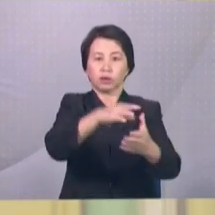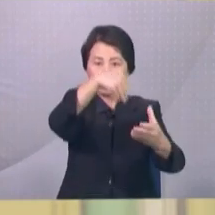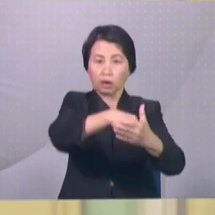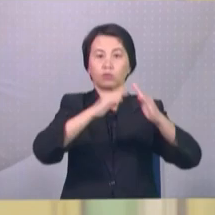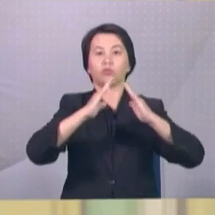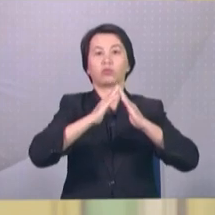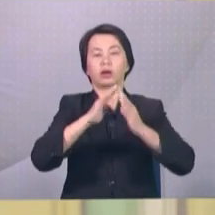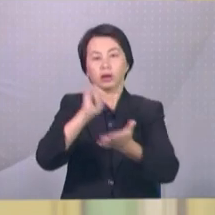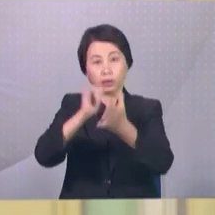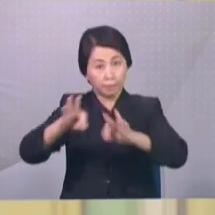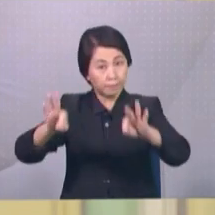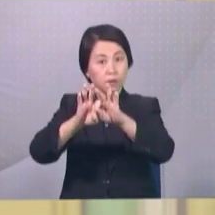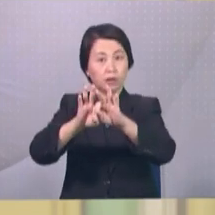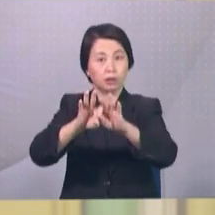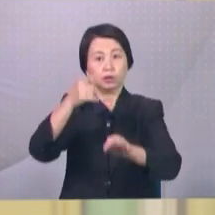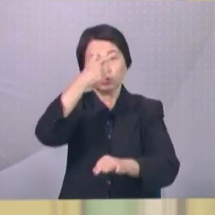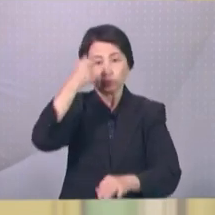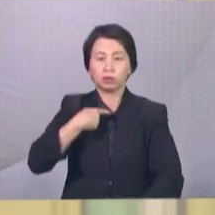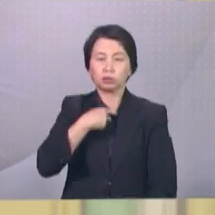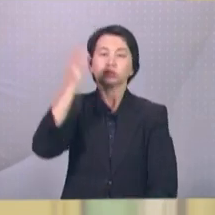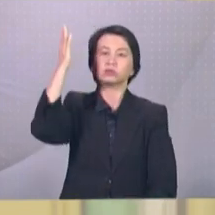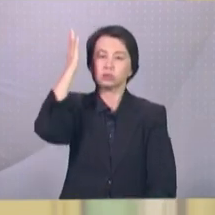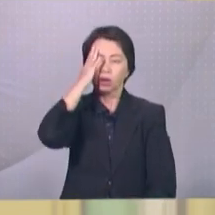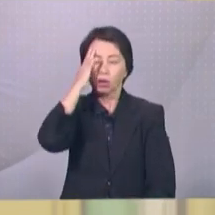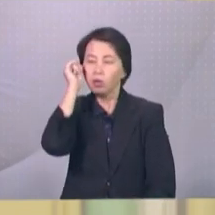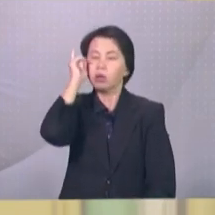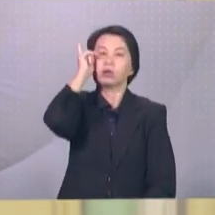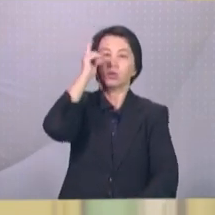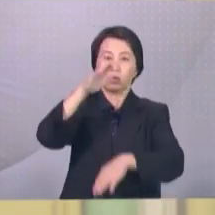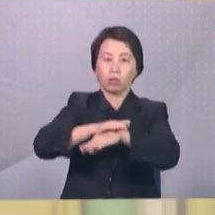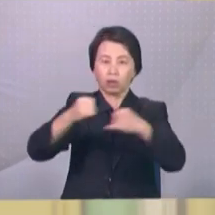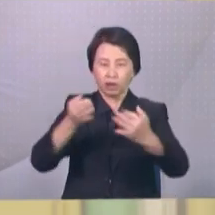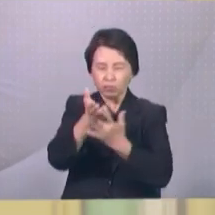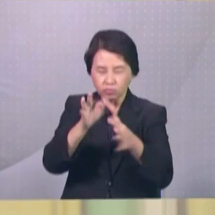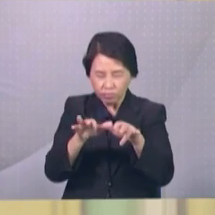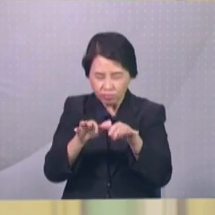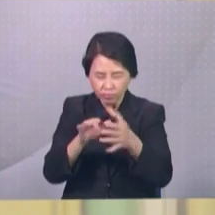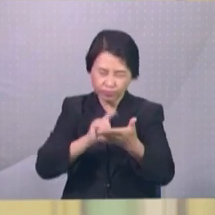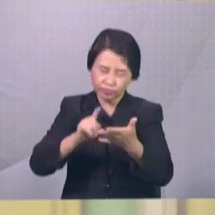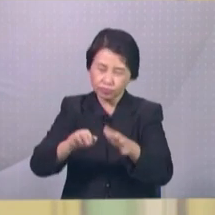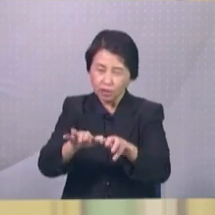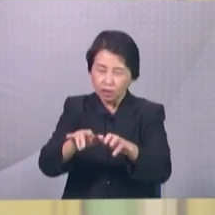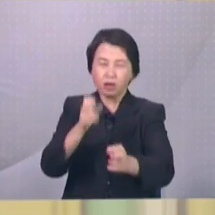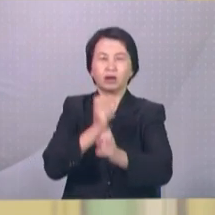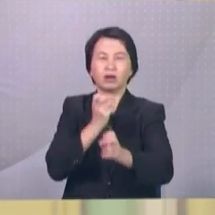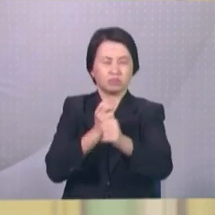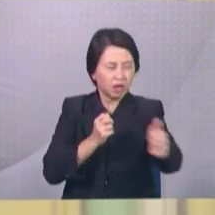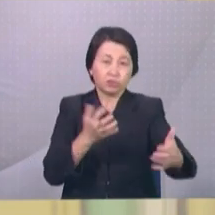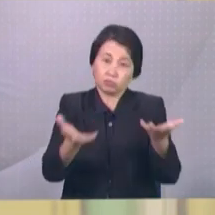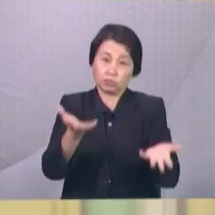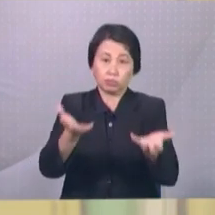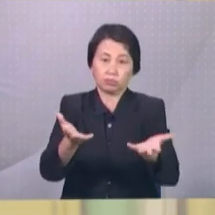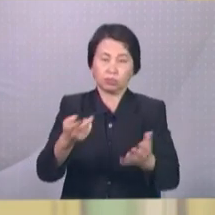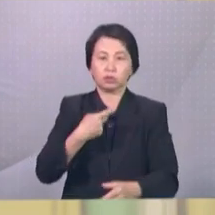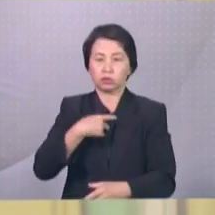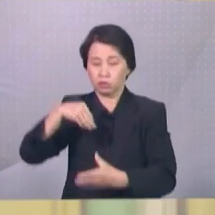paling penting. Kerana apa? Kita sedar bahawa online access ini ada kekangan masing-masing. Ya, kita